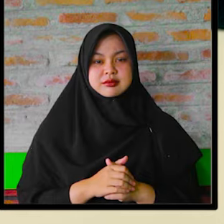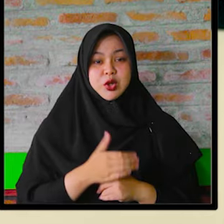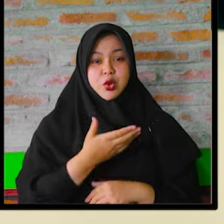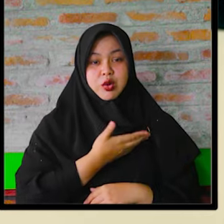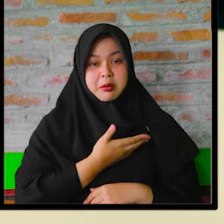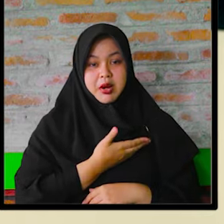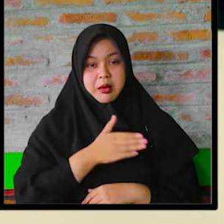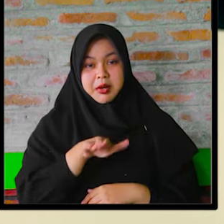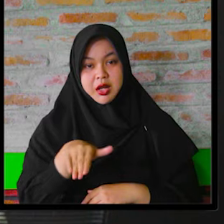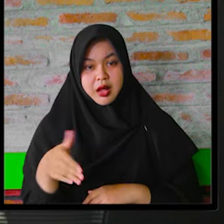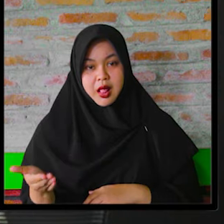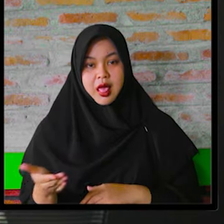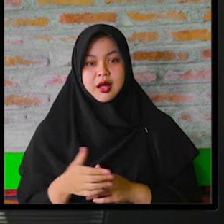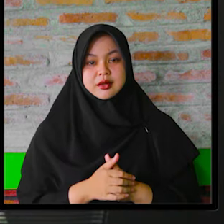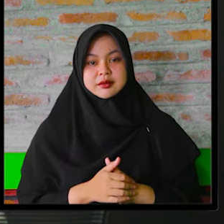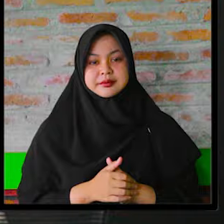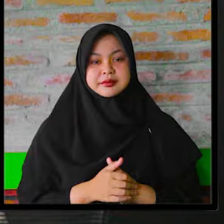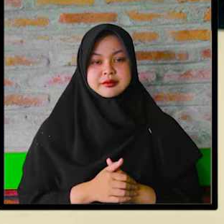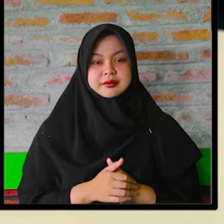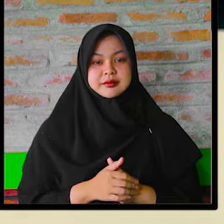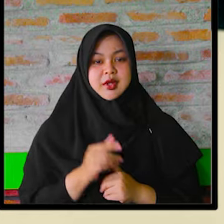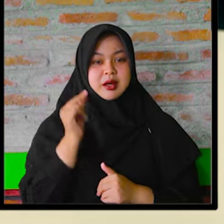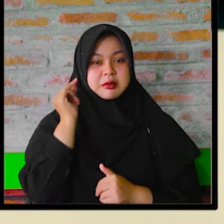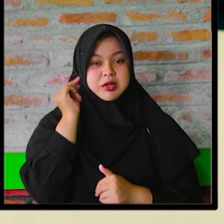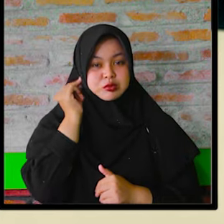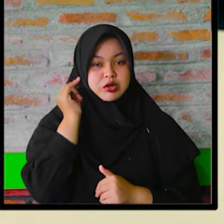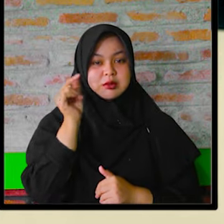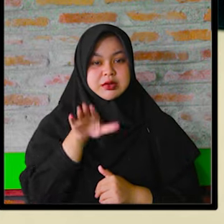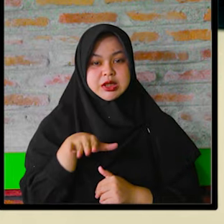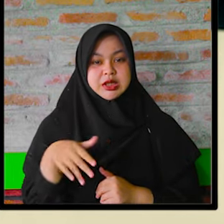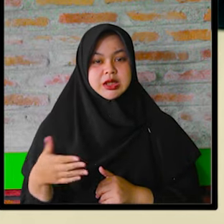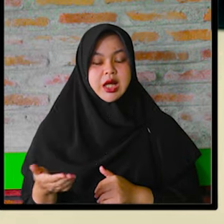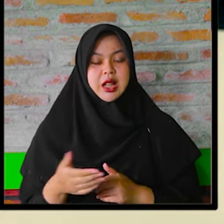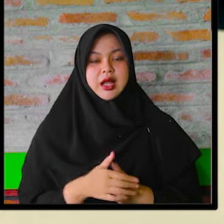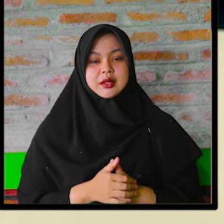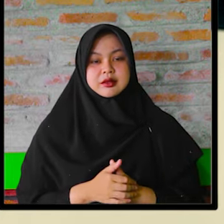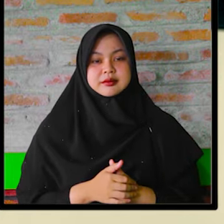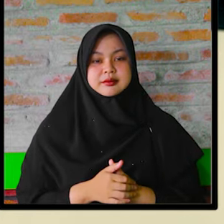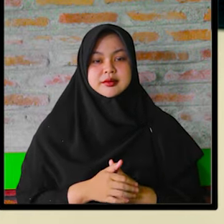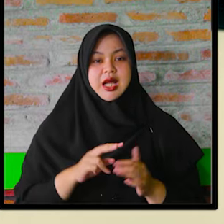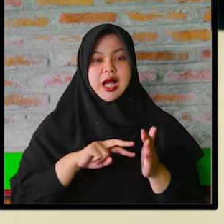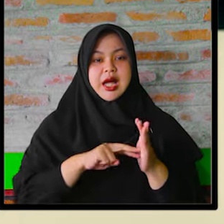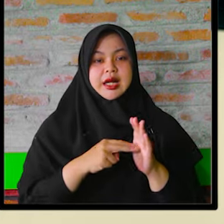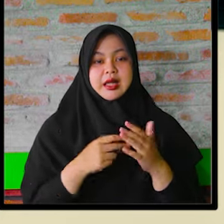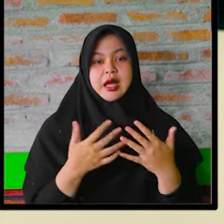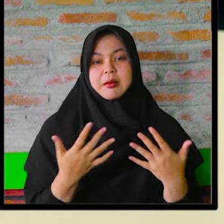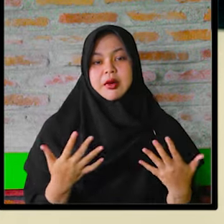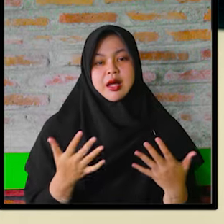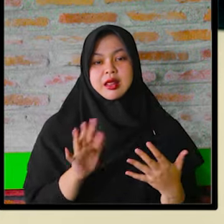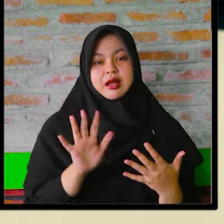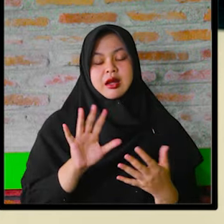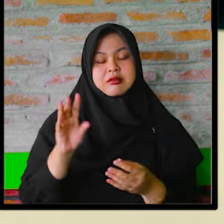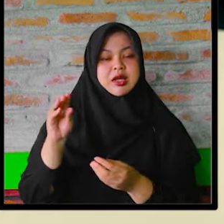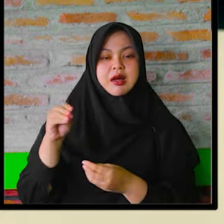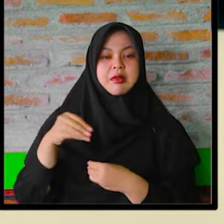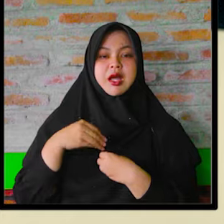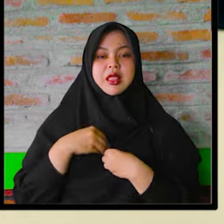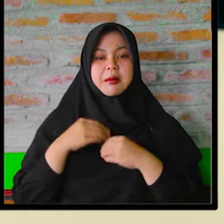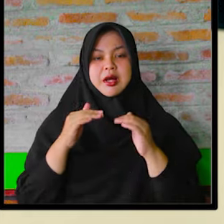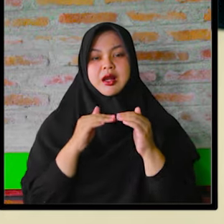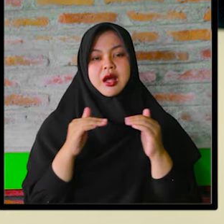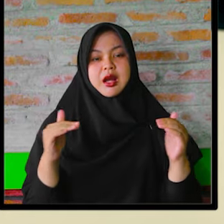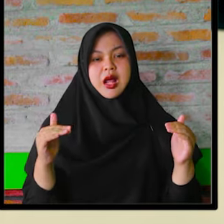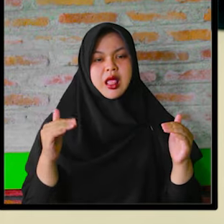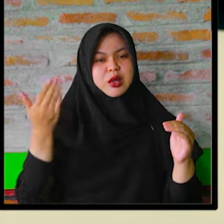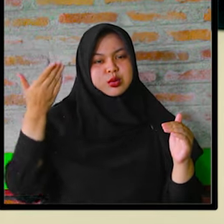yang apa namanya yang perempuan yang perempuan Ya sudah meninggal artinya memang tidak mendapatkan ee keadilan